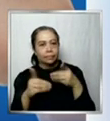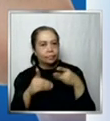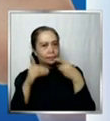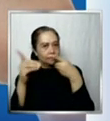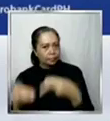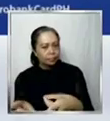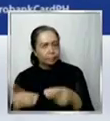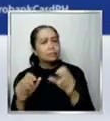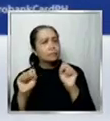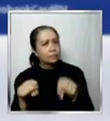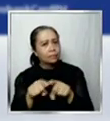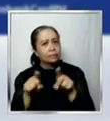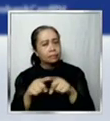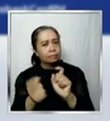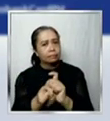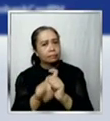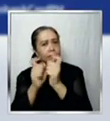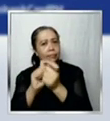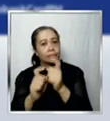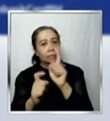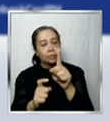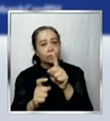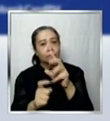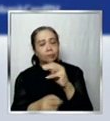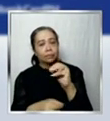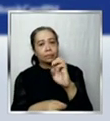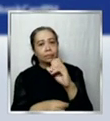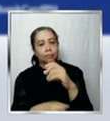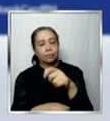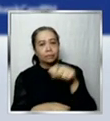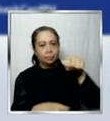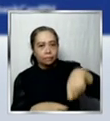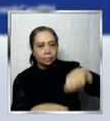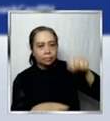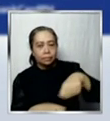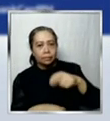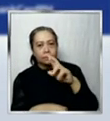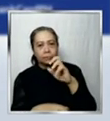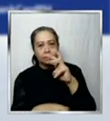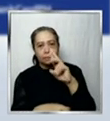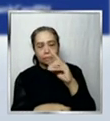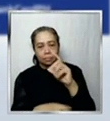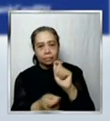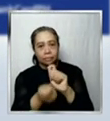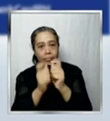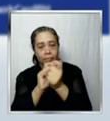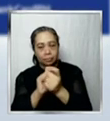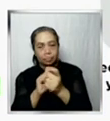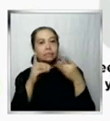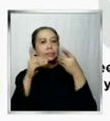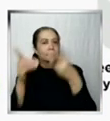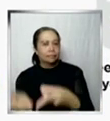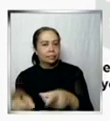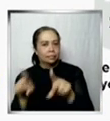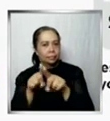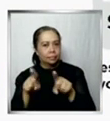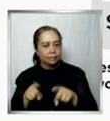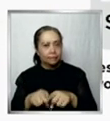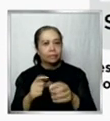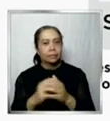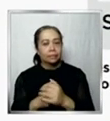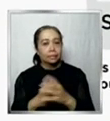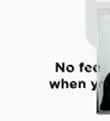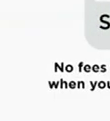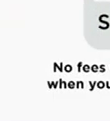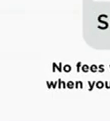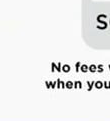ring i-convert ang inyong Metrobank credit card rewards points para i-donate sa Kapuso Foundation. At makakapag-donate